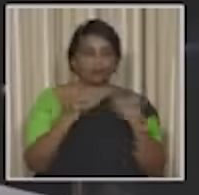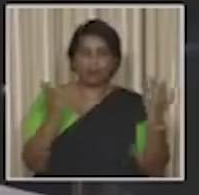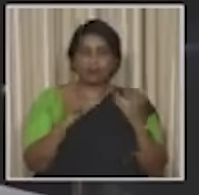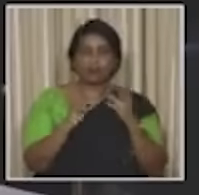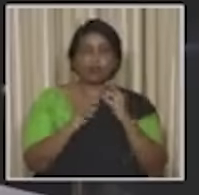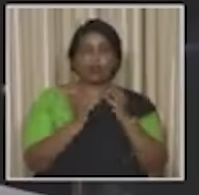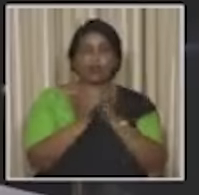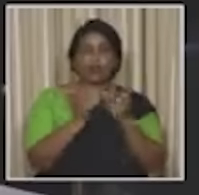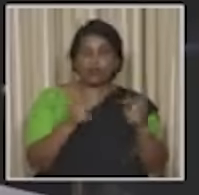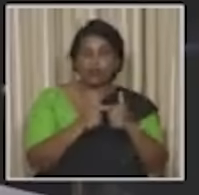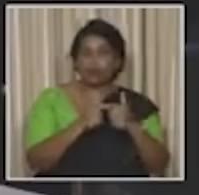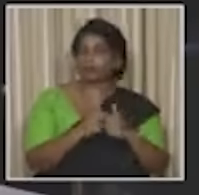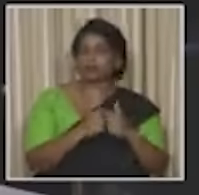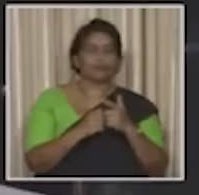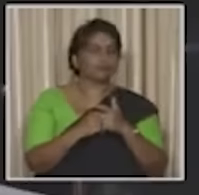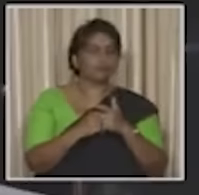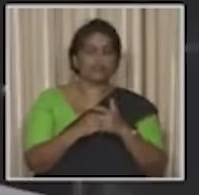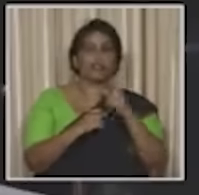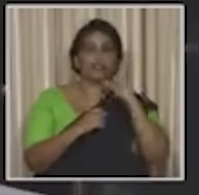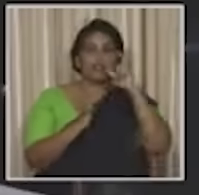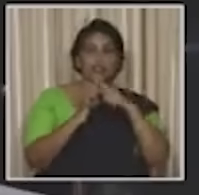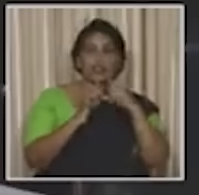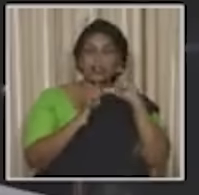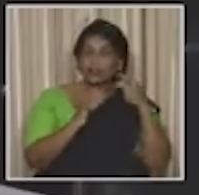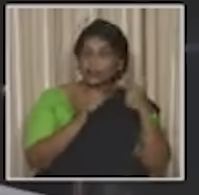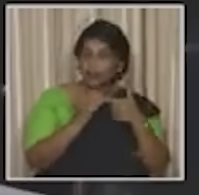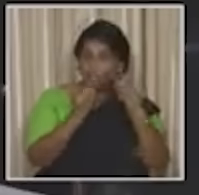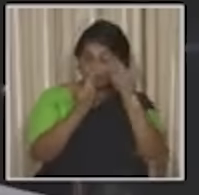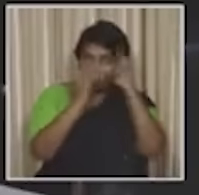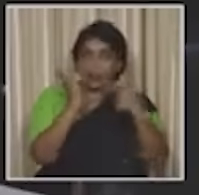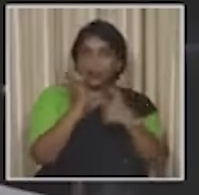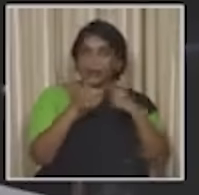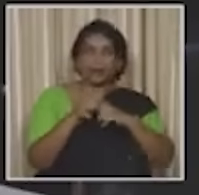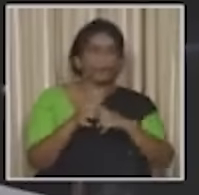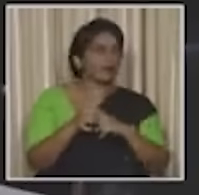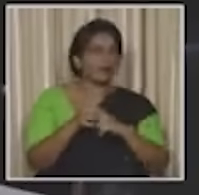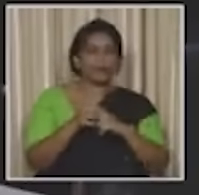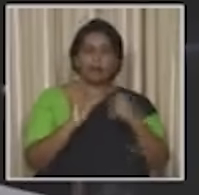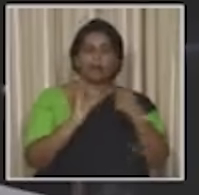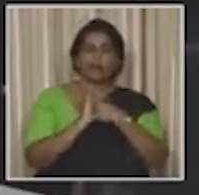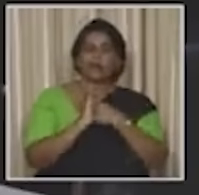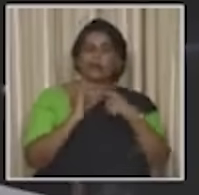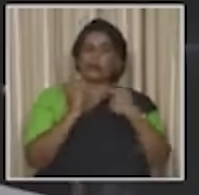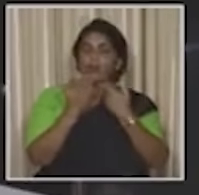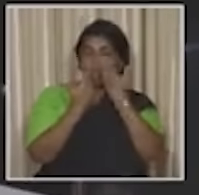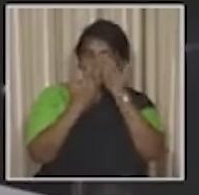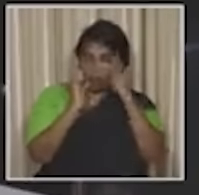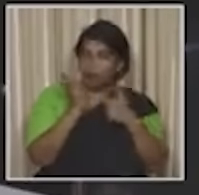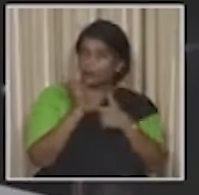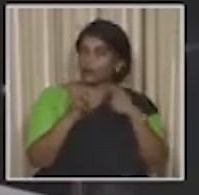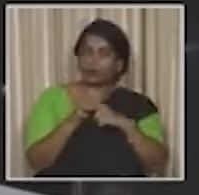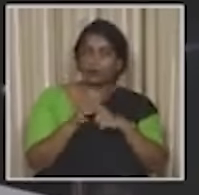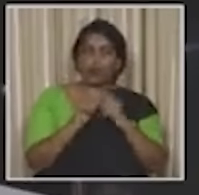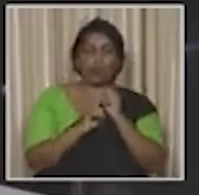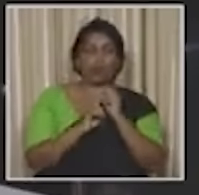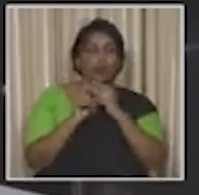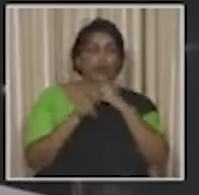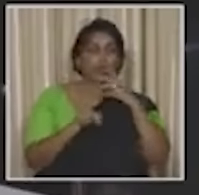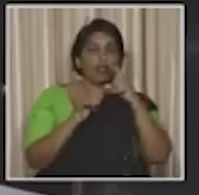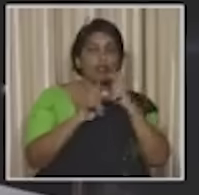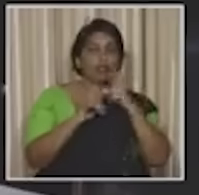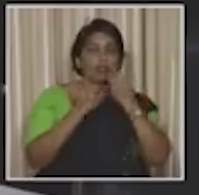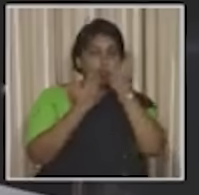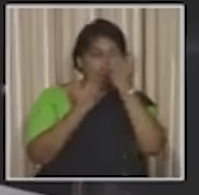city viewurte tender de ne. CICT jetty viewurte tender de ne. Batayra wara viewurte tender de ne. Pulerimula adanik